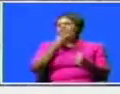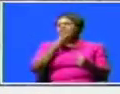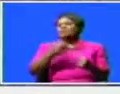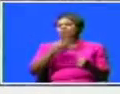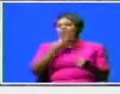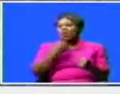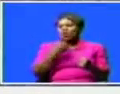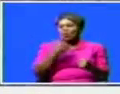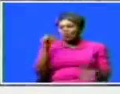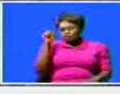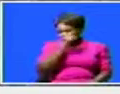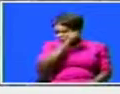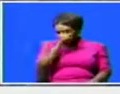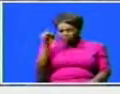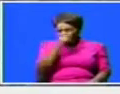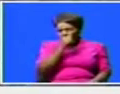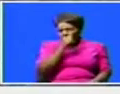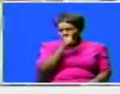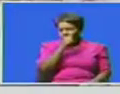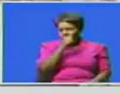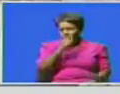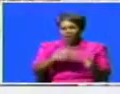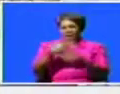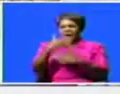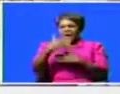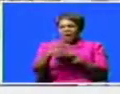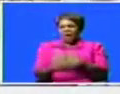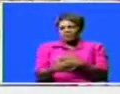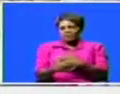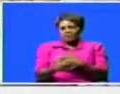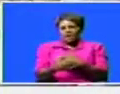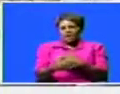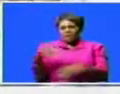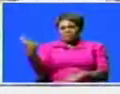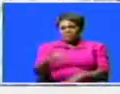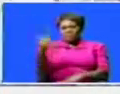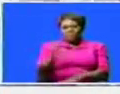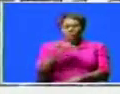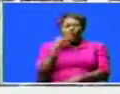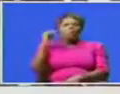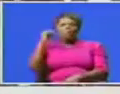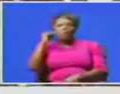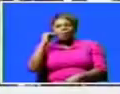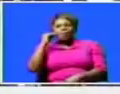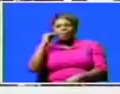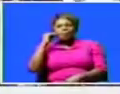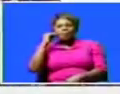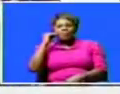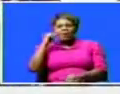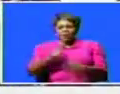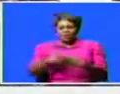alijipata kuishi katika maisha ya kurandaranda mitaani baada ya kukimbia kiboko nyumbani na amewahi kuwa Nairobi,